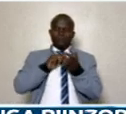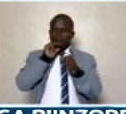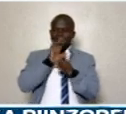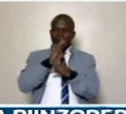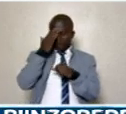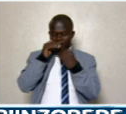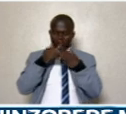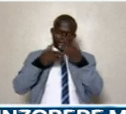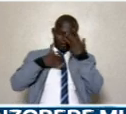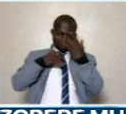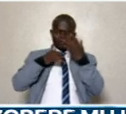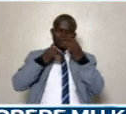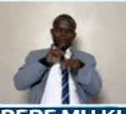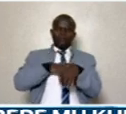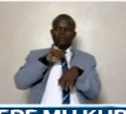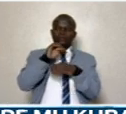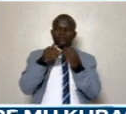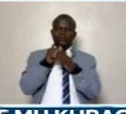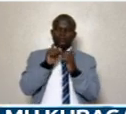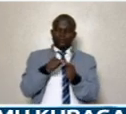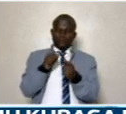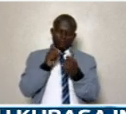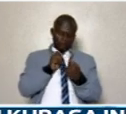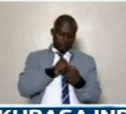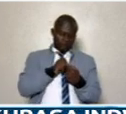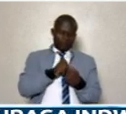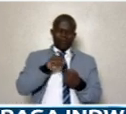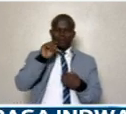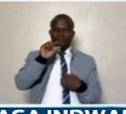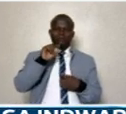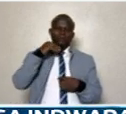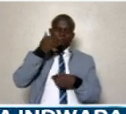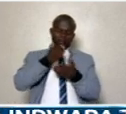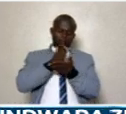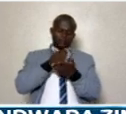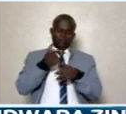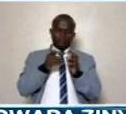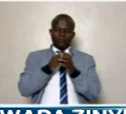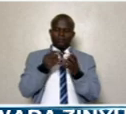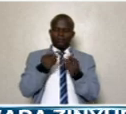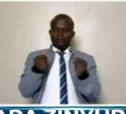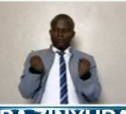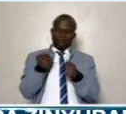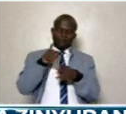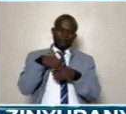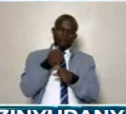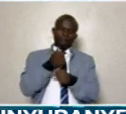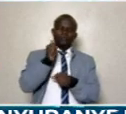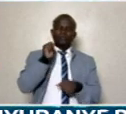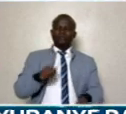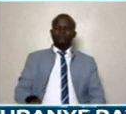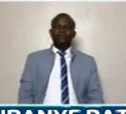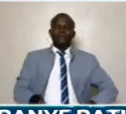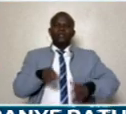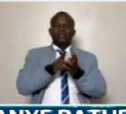abarwayi barware igihe gito bagire ububabare buto bukeya nyuma yo kubagwa kandi bagakira vuba bagasubira ku mirimo yabo vuba.